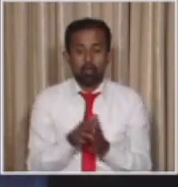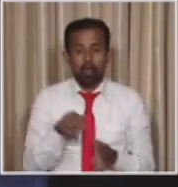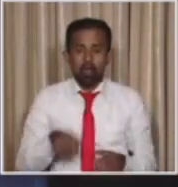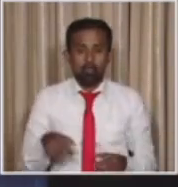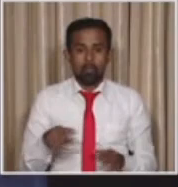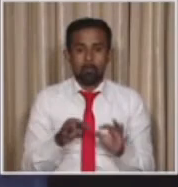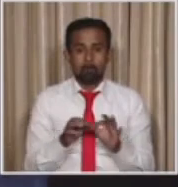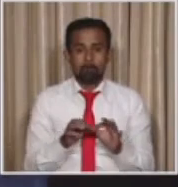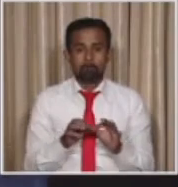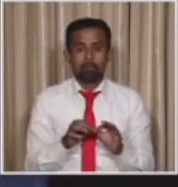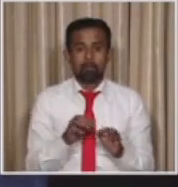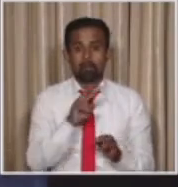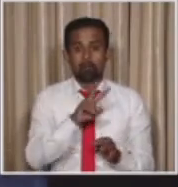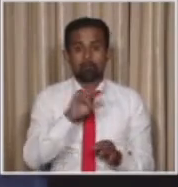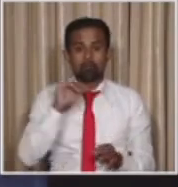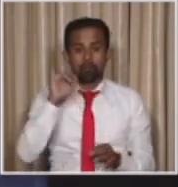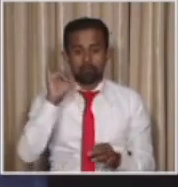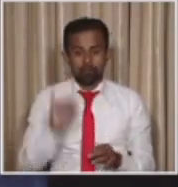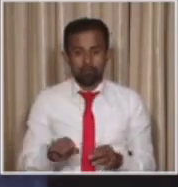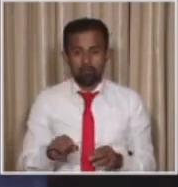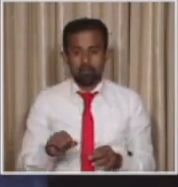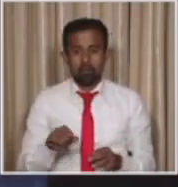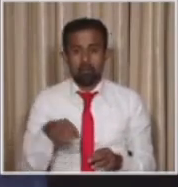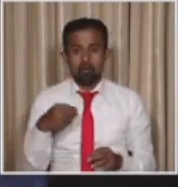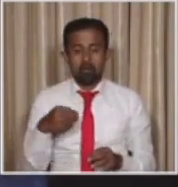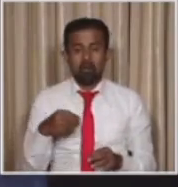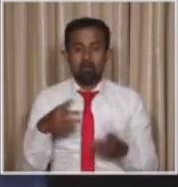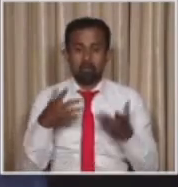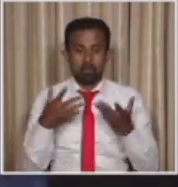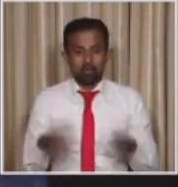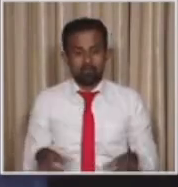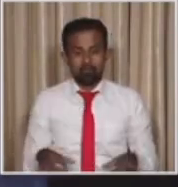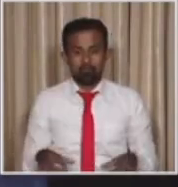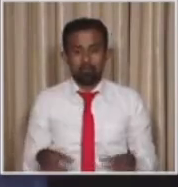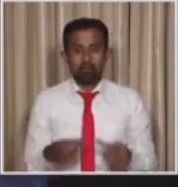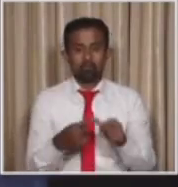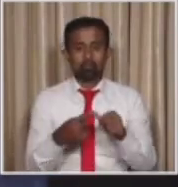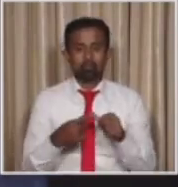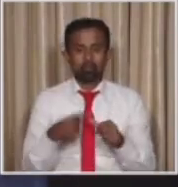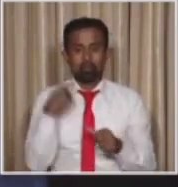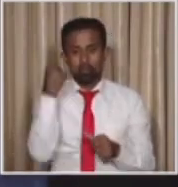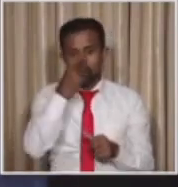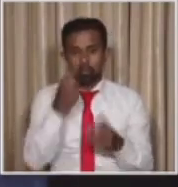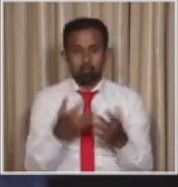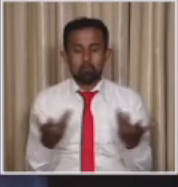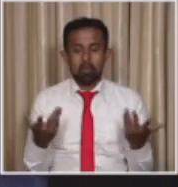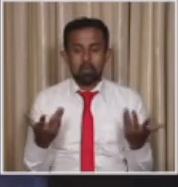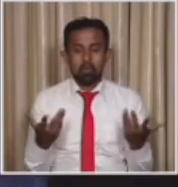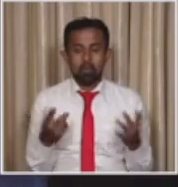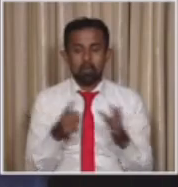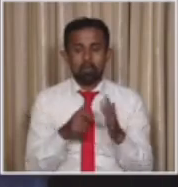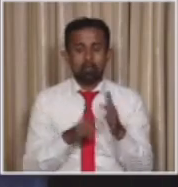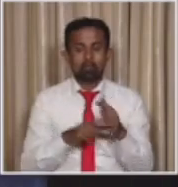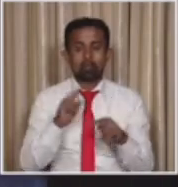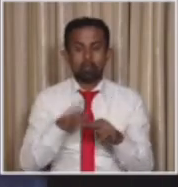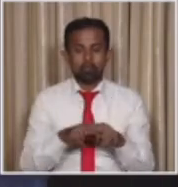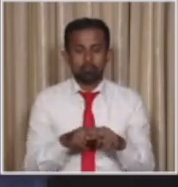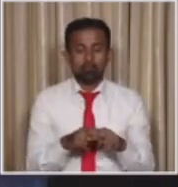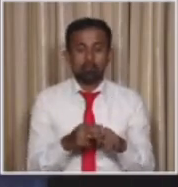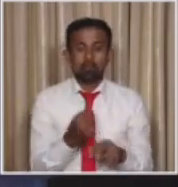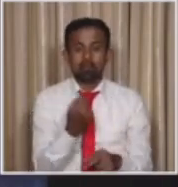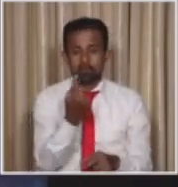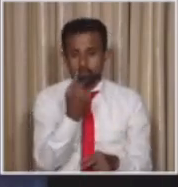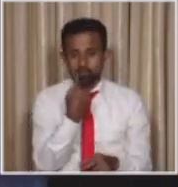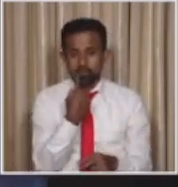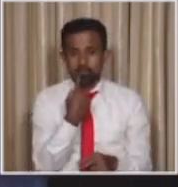වෙනකොට බිලියන 26000ක් මේ රට ණය කරලා තියෙනවා. දැන් මේකට උත්තර හොයාගන්න බැරුව දැන් IMF එක කියලිවර